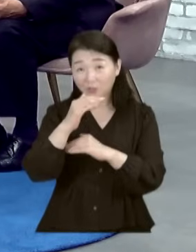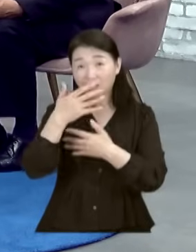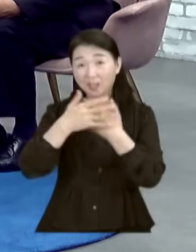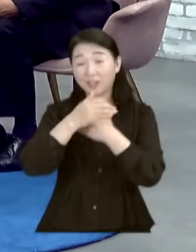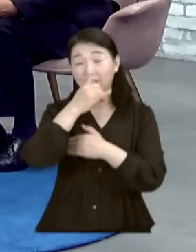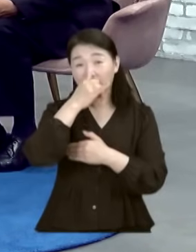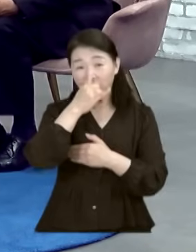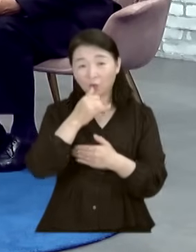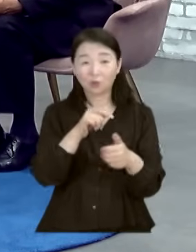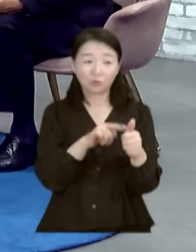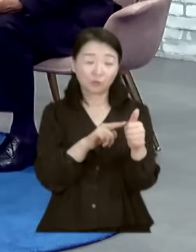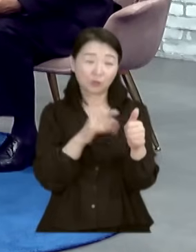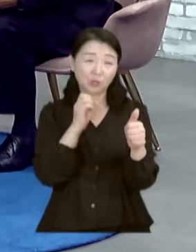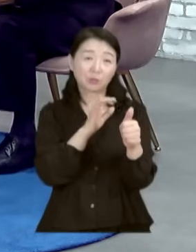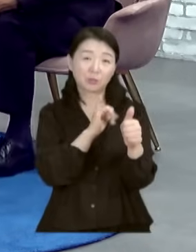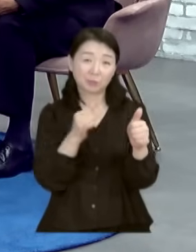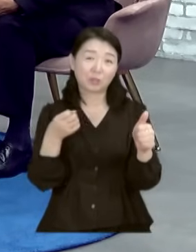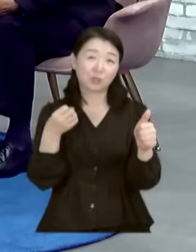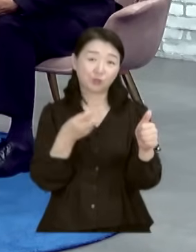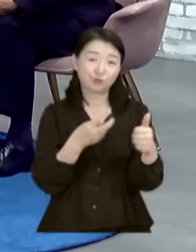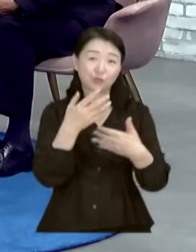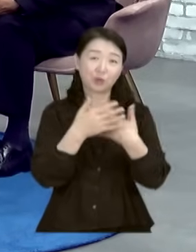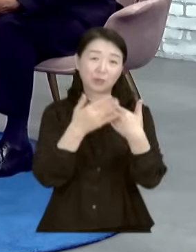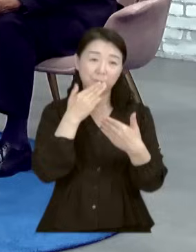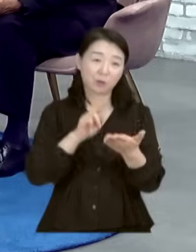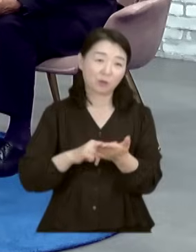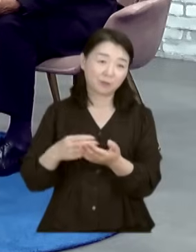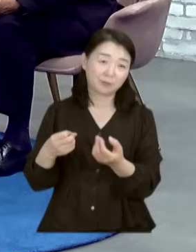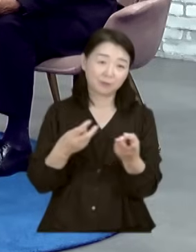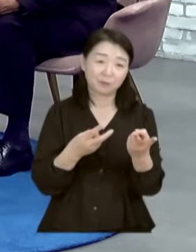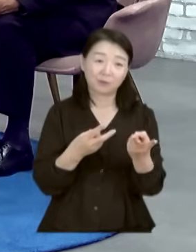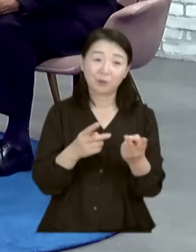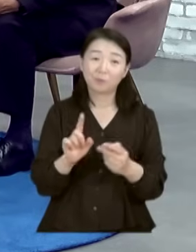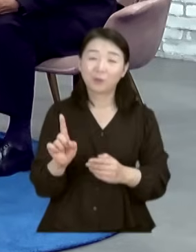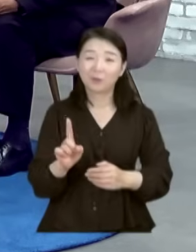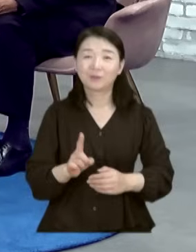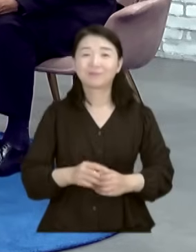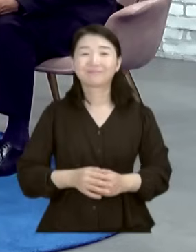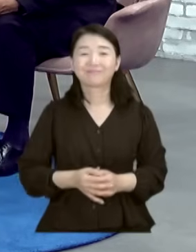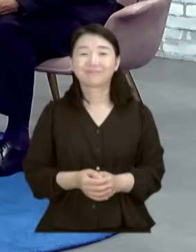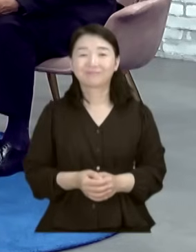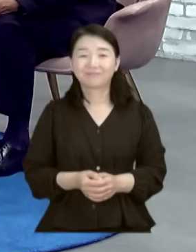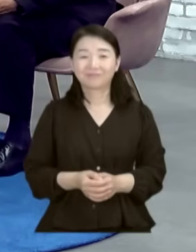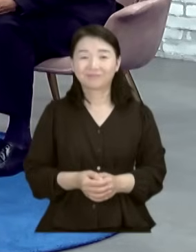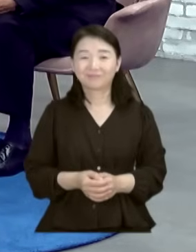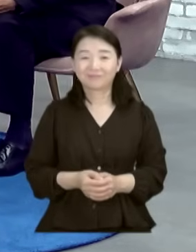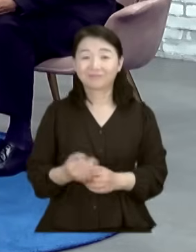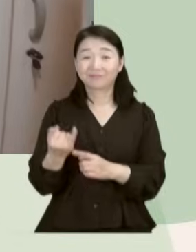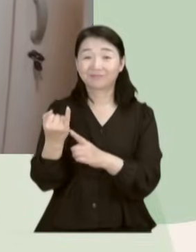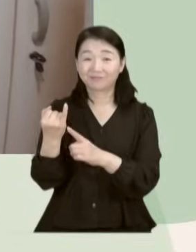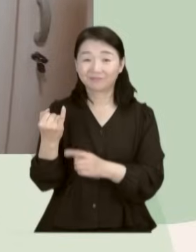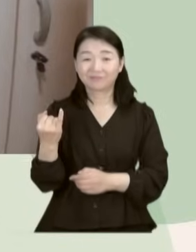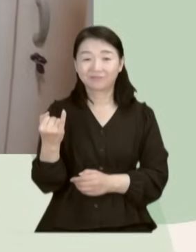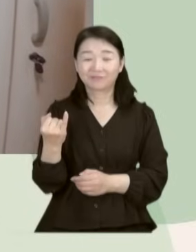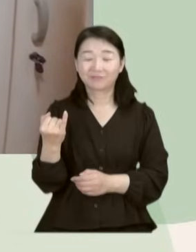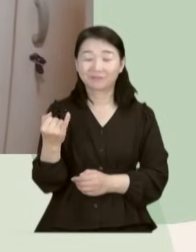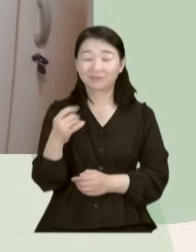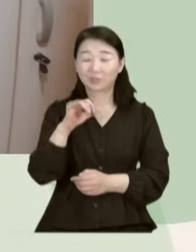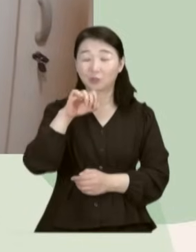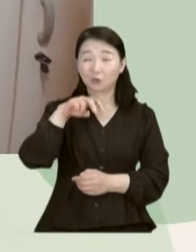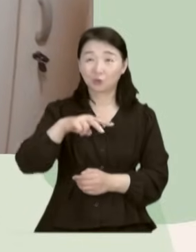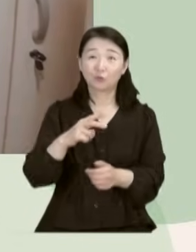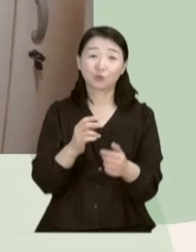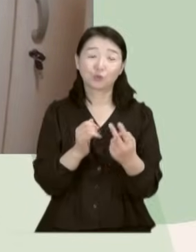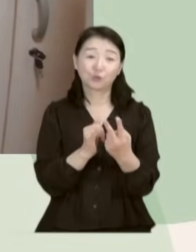영상이 있거든요 우리 유은성 전도사님께 도착한 영상편지 함께 보시죠 김정아 씨와